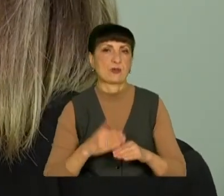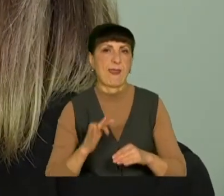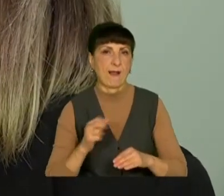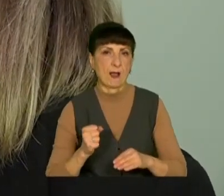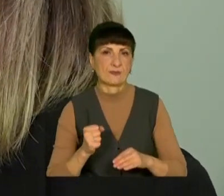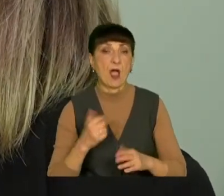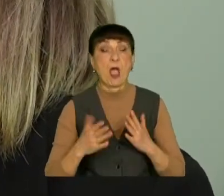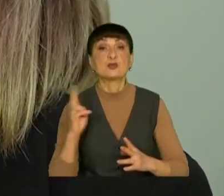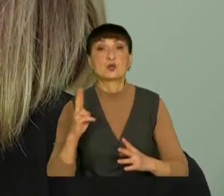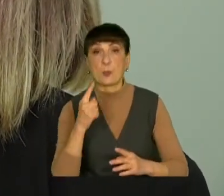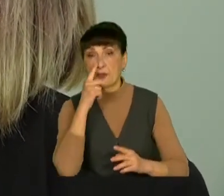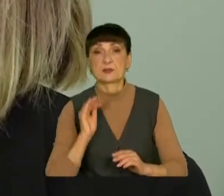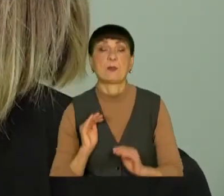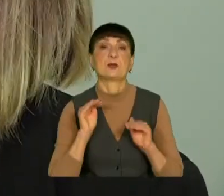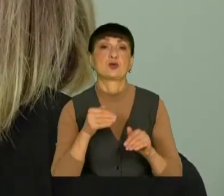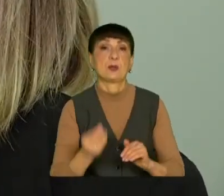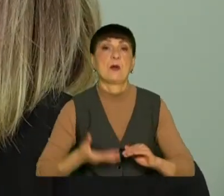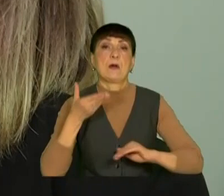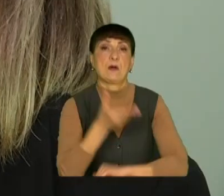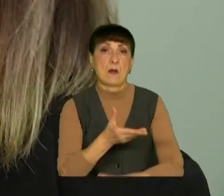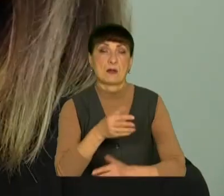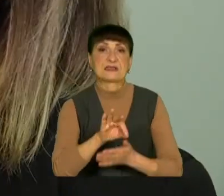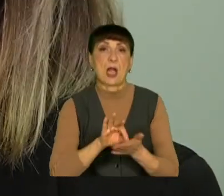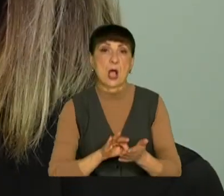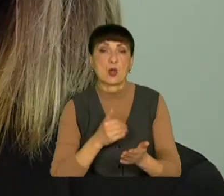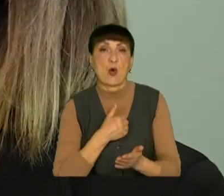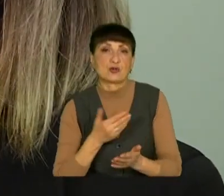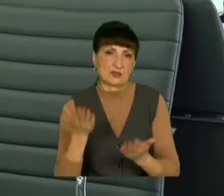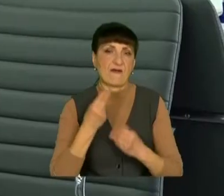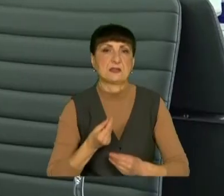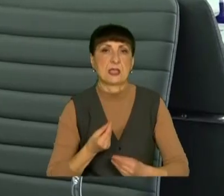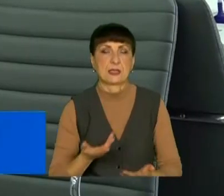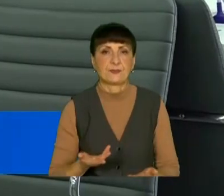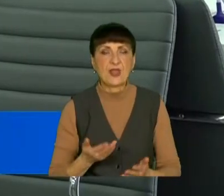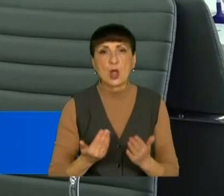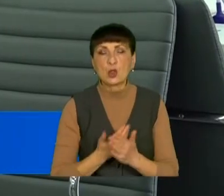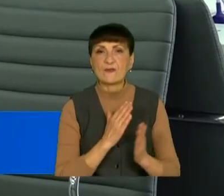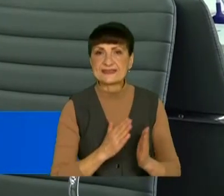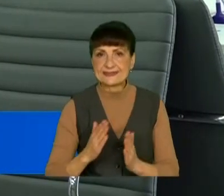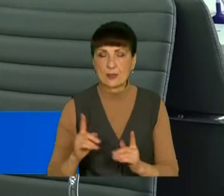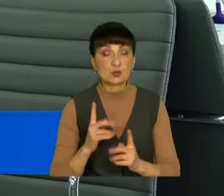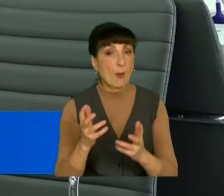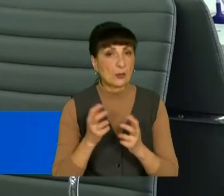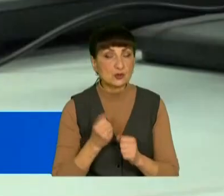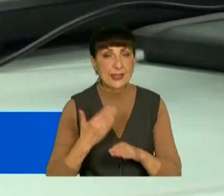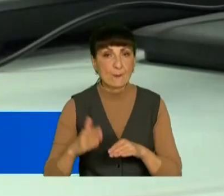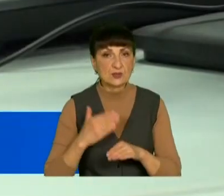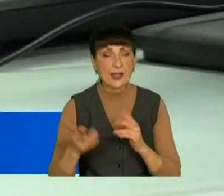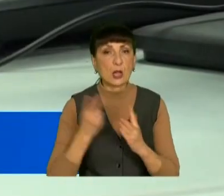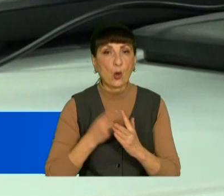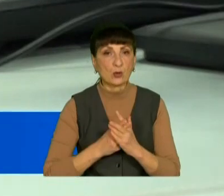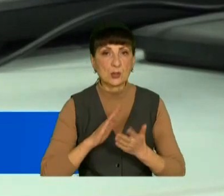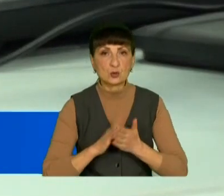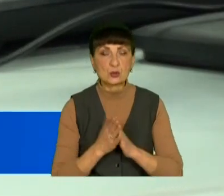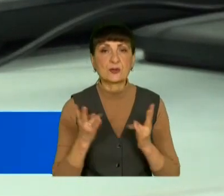чем нежели клиент, который разом принес большую сумму и хочет прокредитоваться. По новой системе, чтобы получить ипотеку на льготных